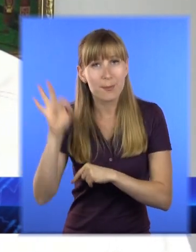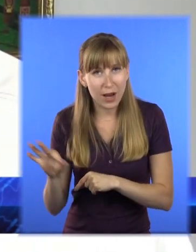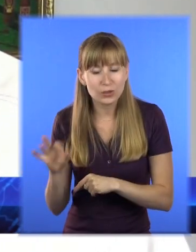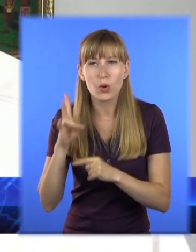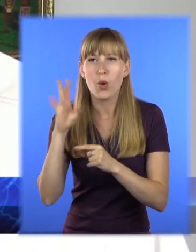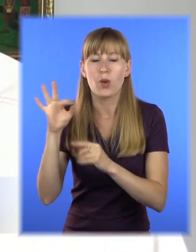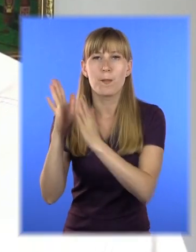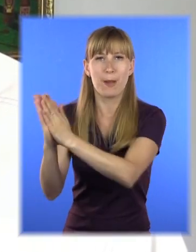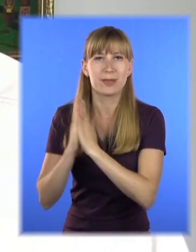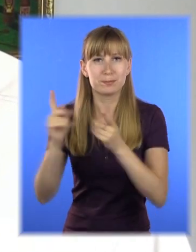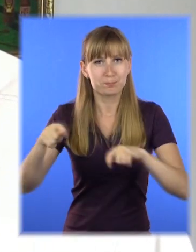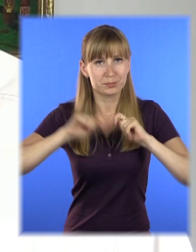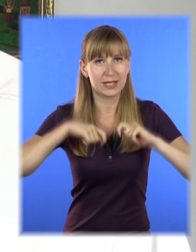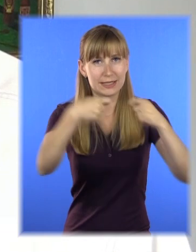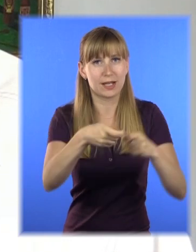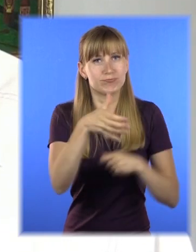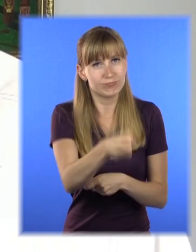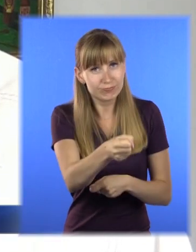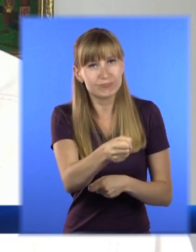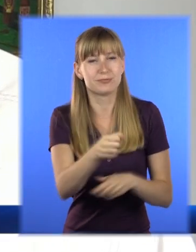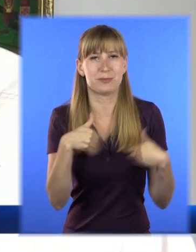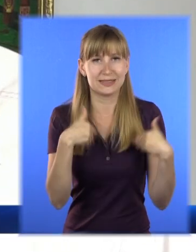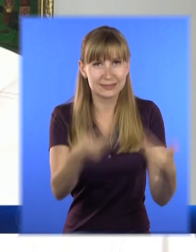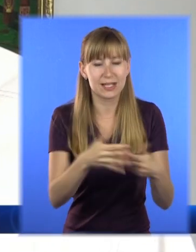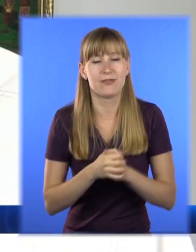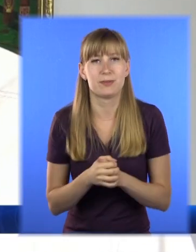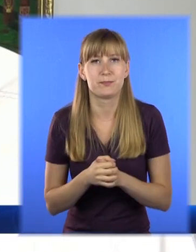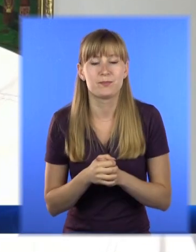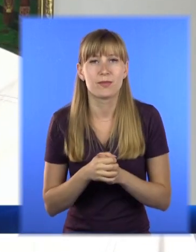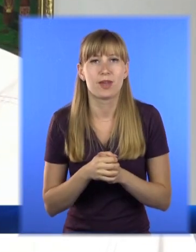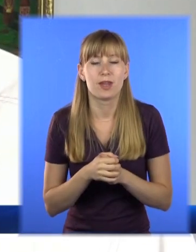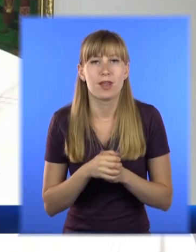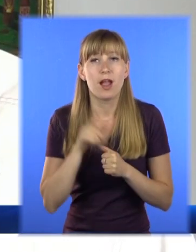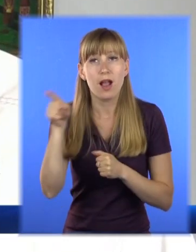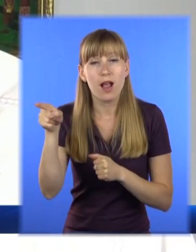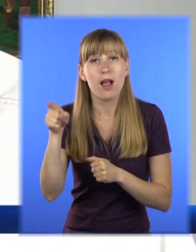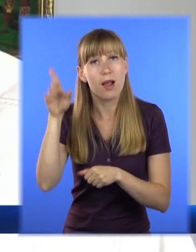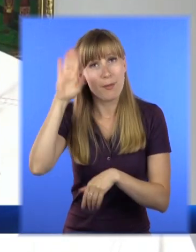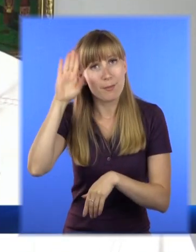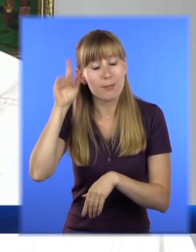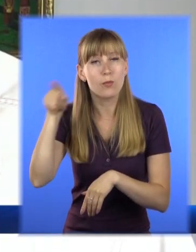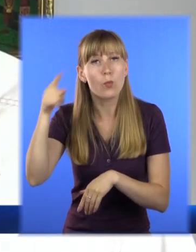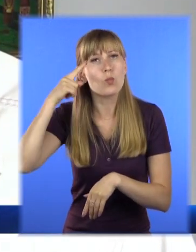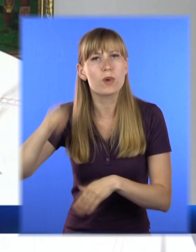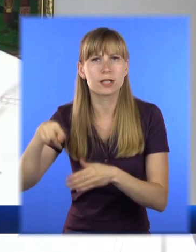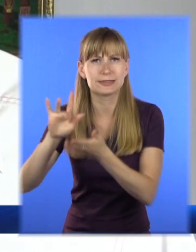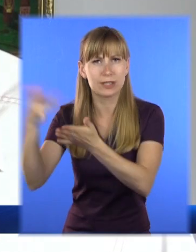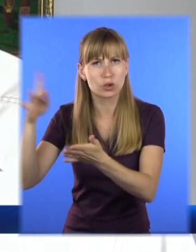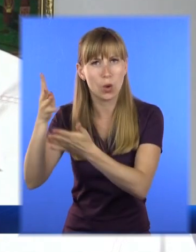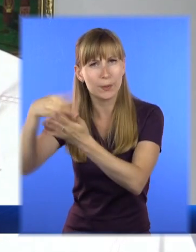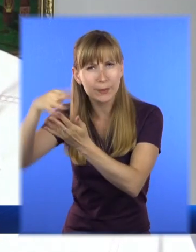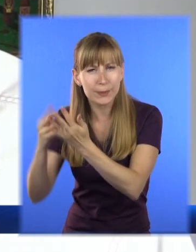Германию, но попросил меня пожать ему руку. И у них похожее направление. Вот Никита начал тоже работать на